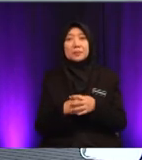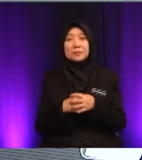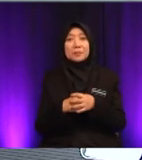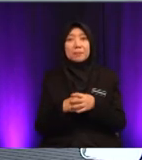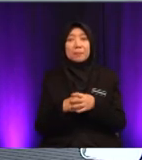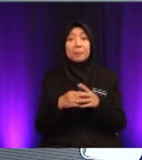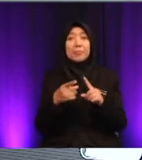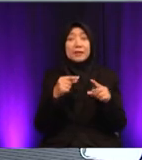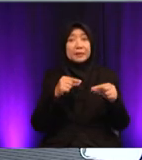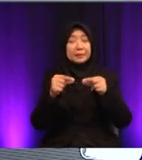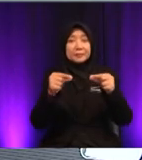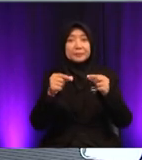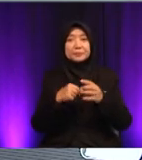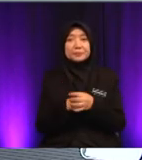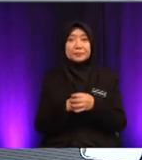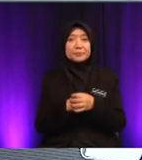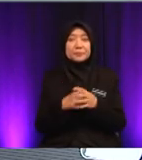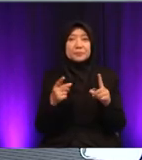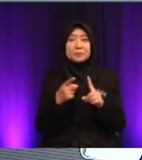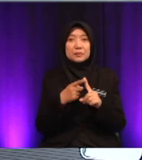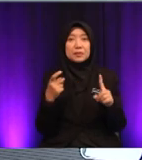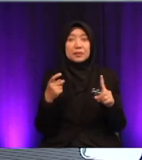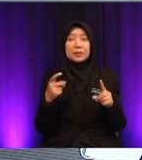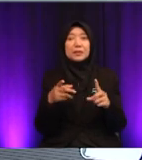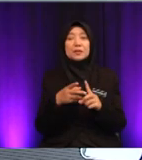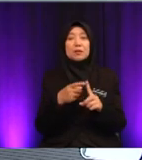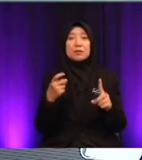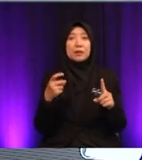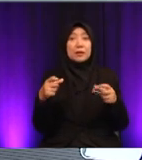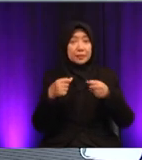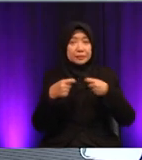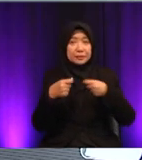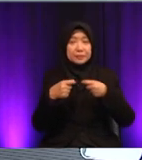jiwa tapi datang dari getaran sekarang